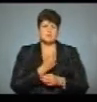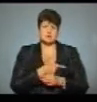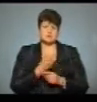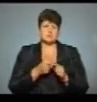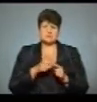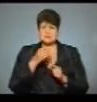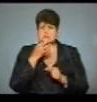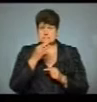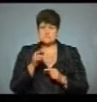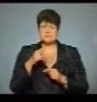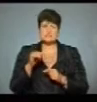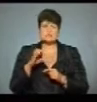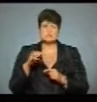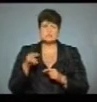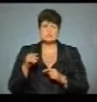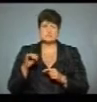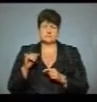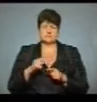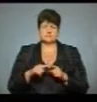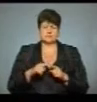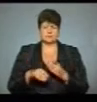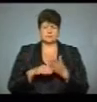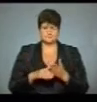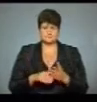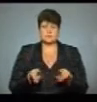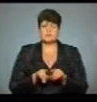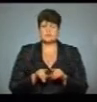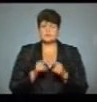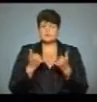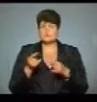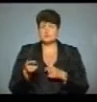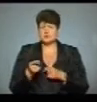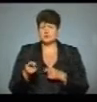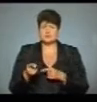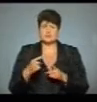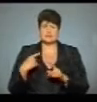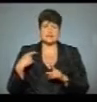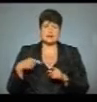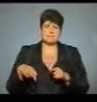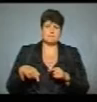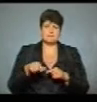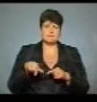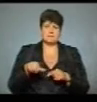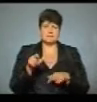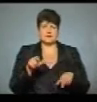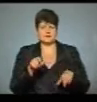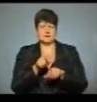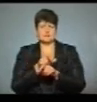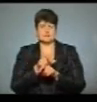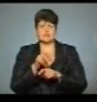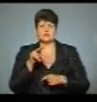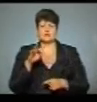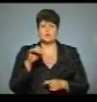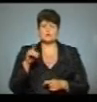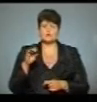повідомив диспетчер Кременецької швидкої Валерій Скалій. Також сьогодні в Тернополі на перетині вулиць Збараська, Лозовецька